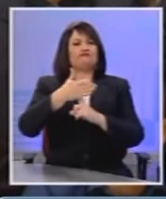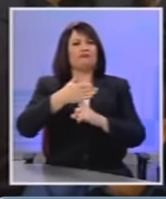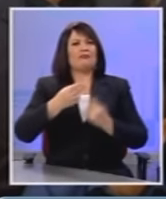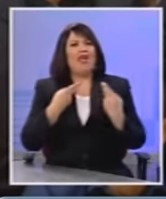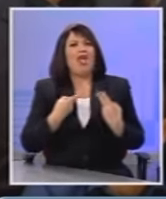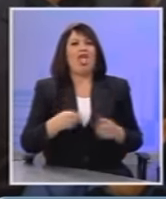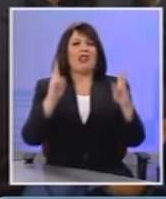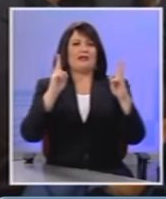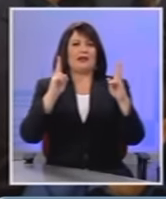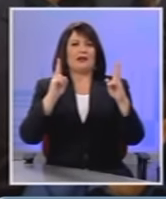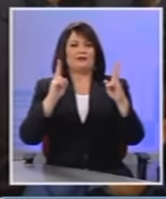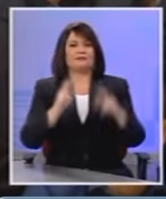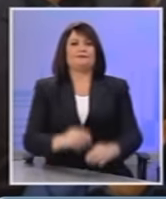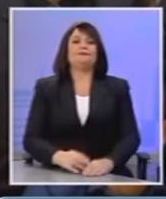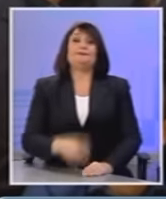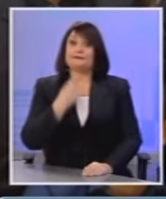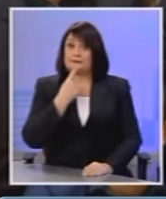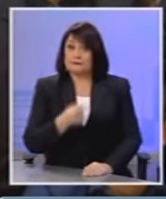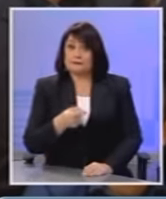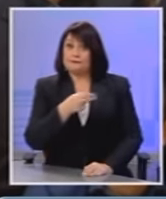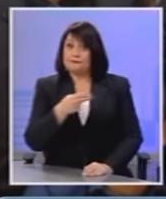ελευθερία. Και μια και μιλάμε λοιπόν